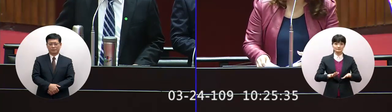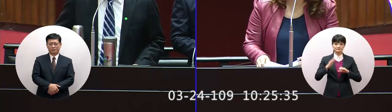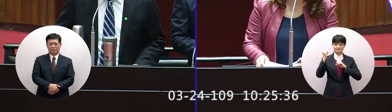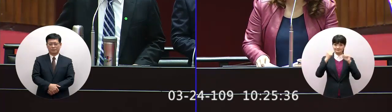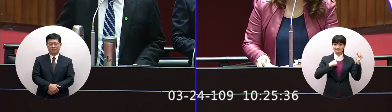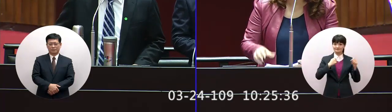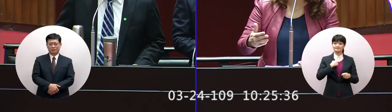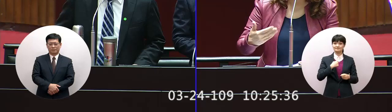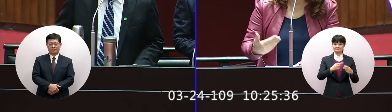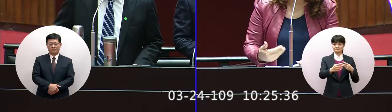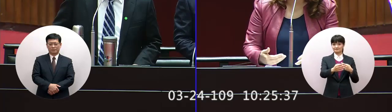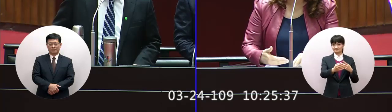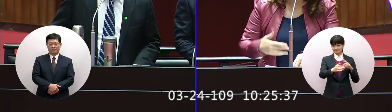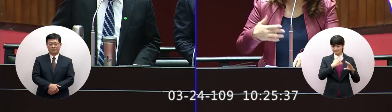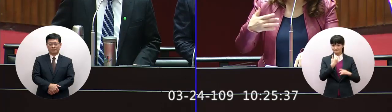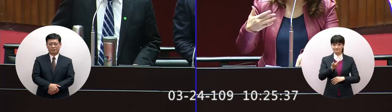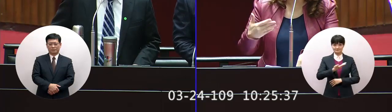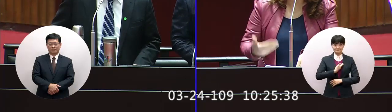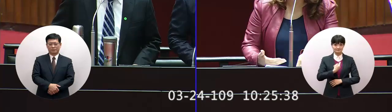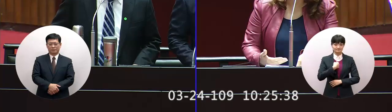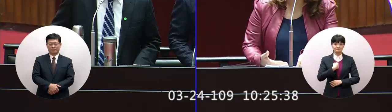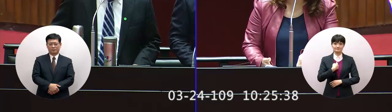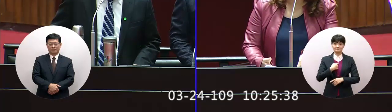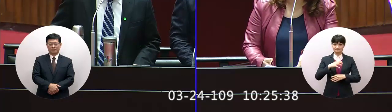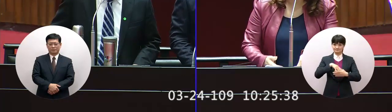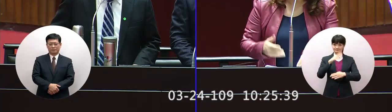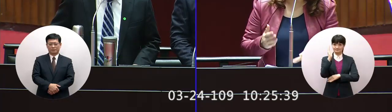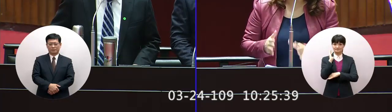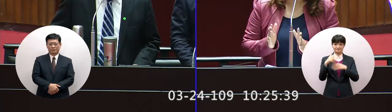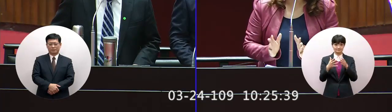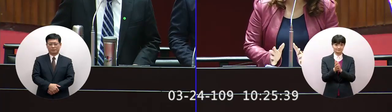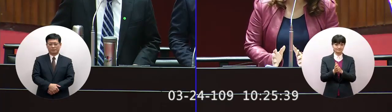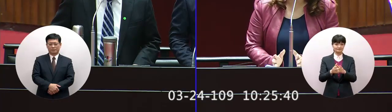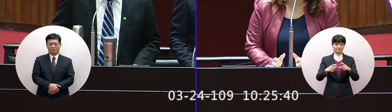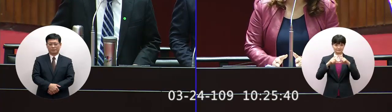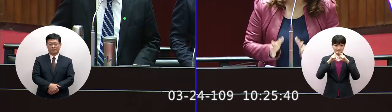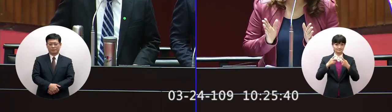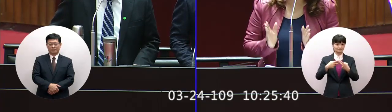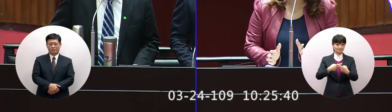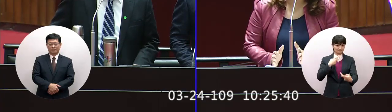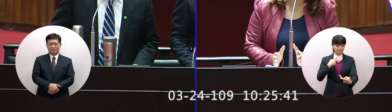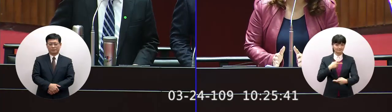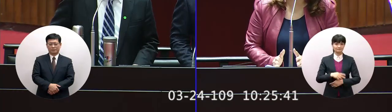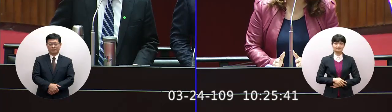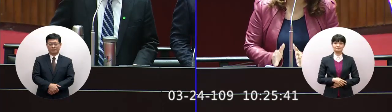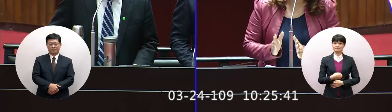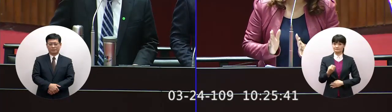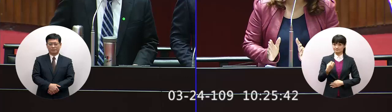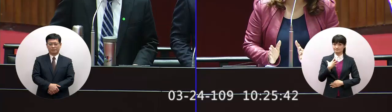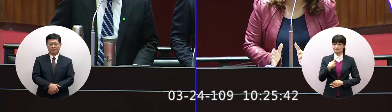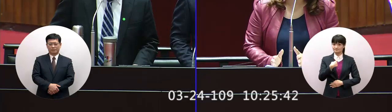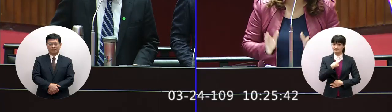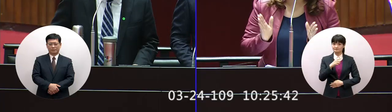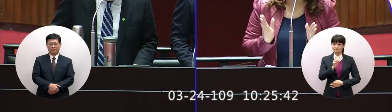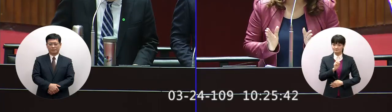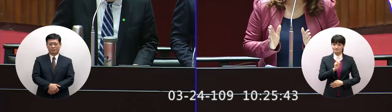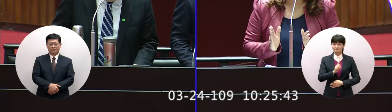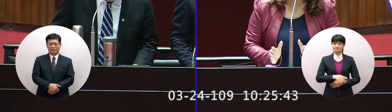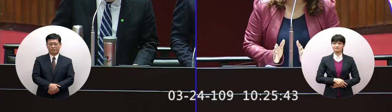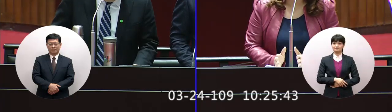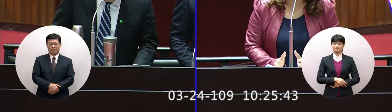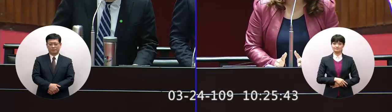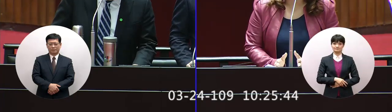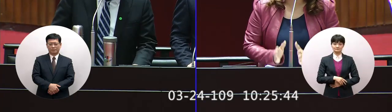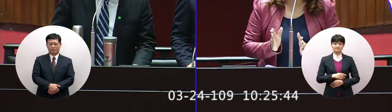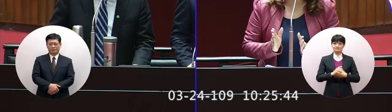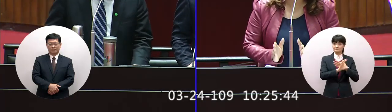到了我们内政部的这个回函，就是说我们在各个管道都尽可能的就是说让我